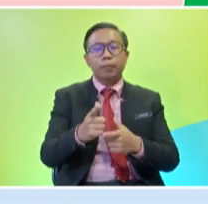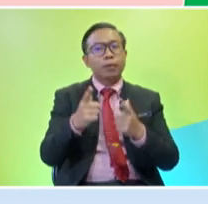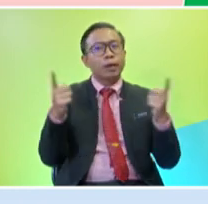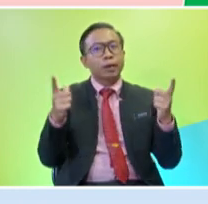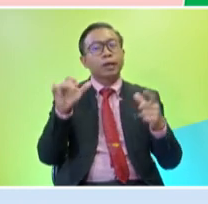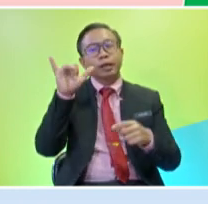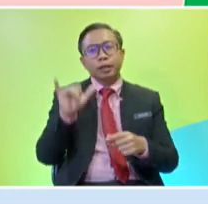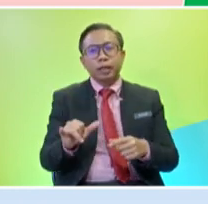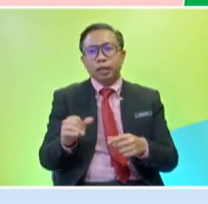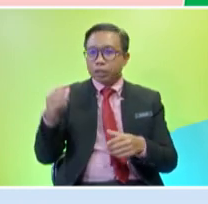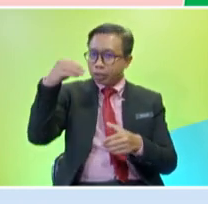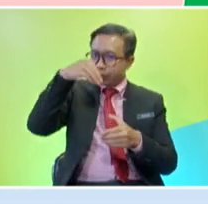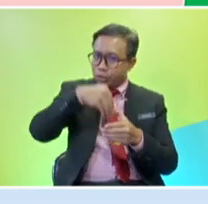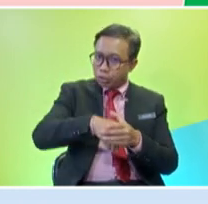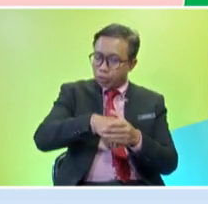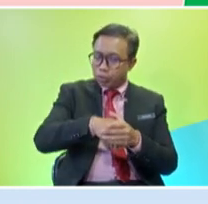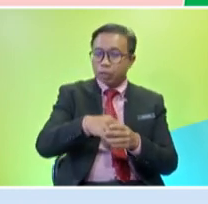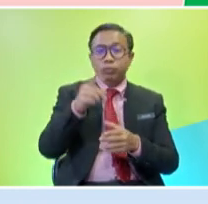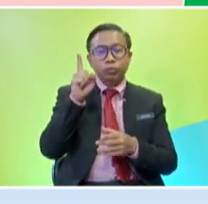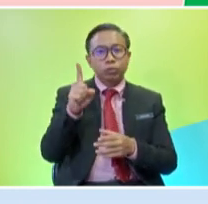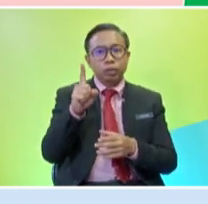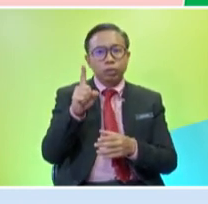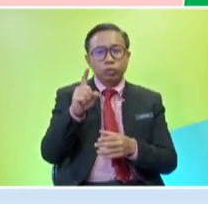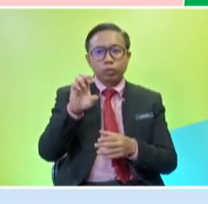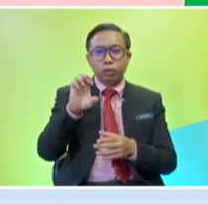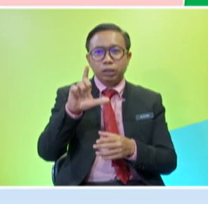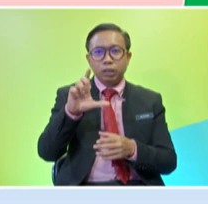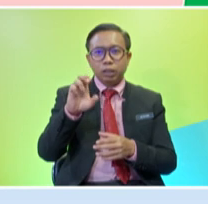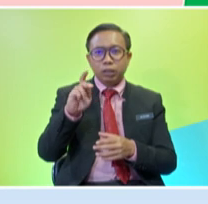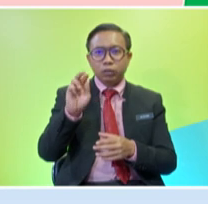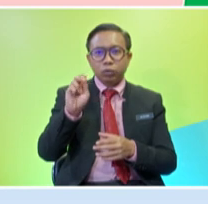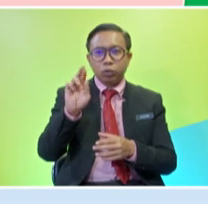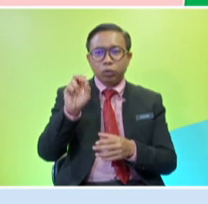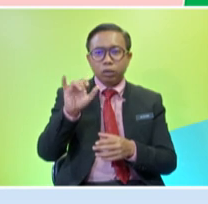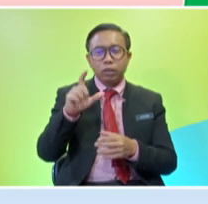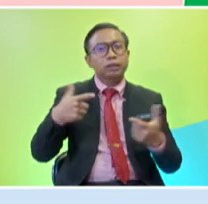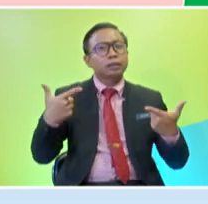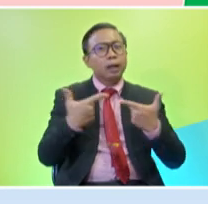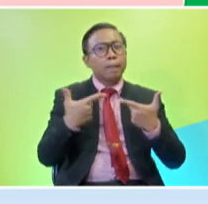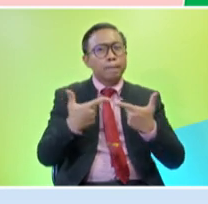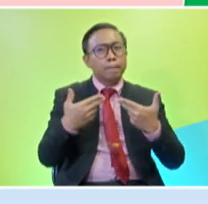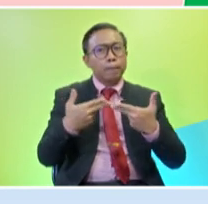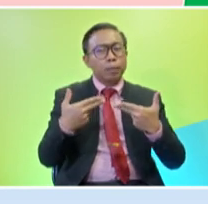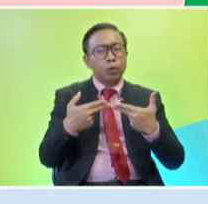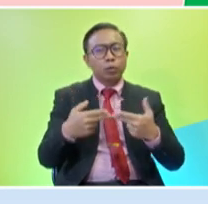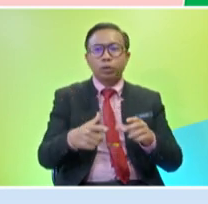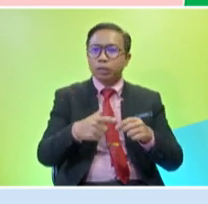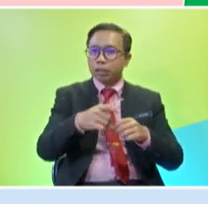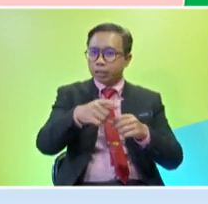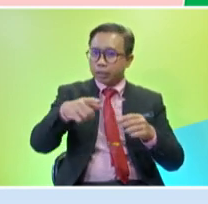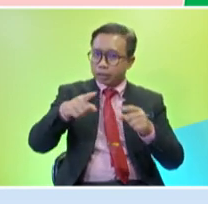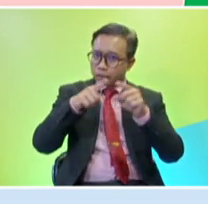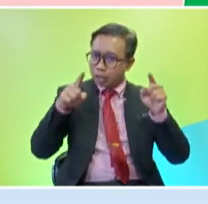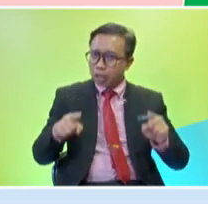yang Dicelup ke dalam suatu elektrolit dan disambungkan melalui litaloa dengan